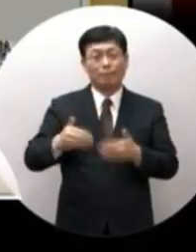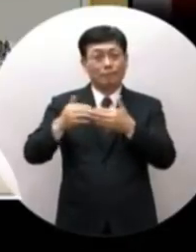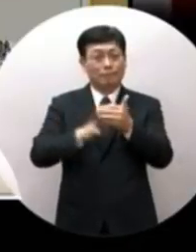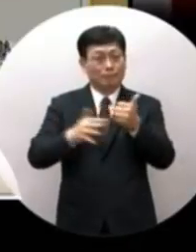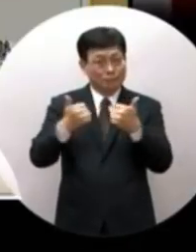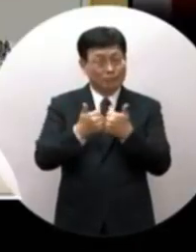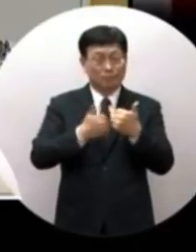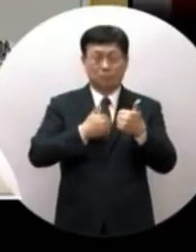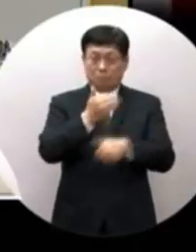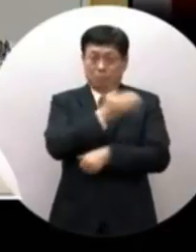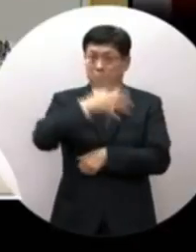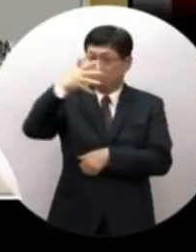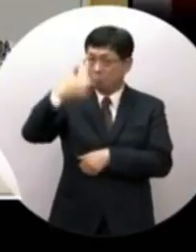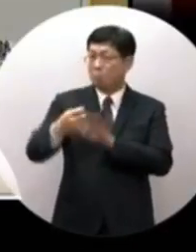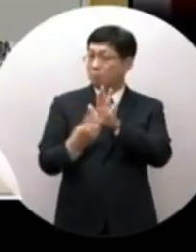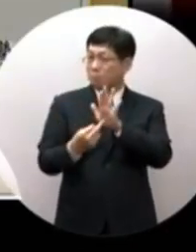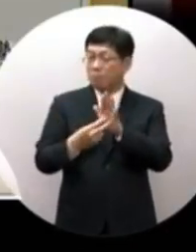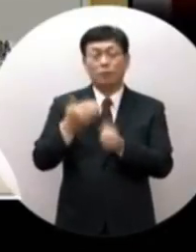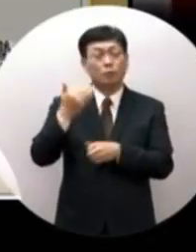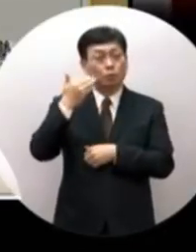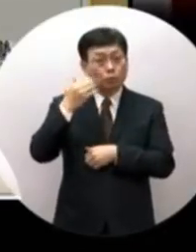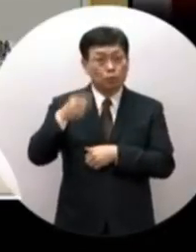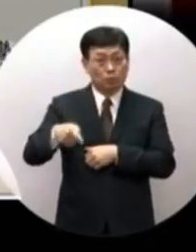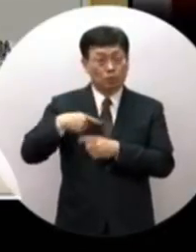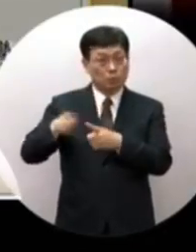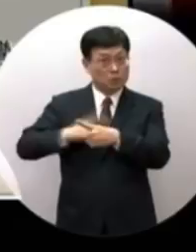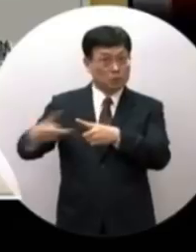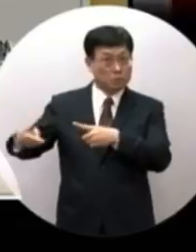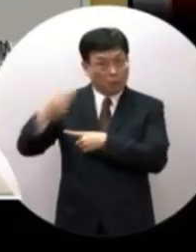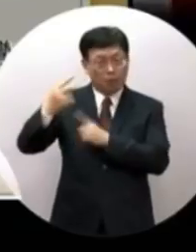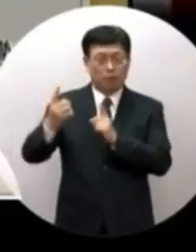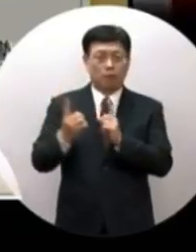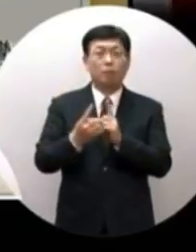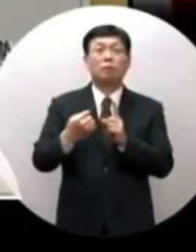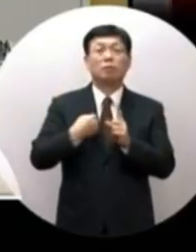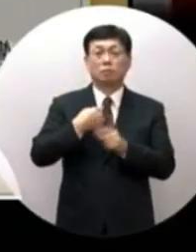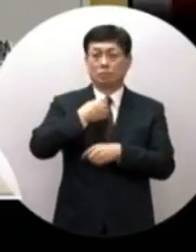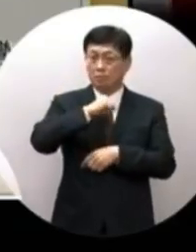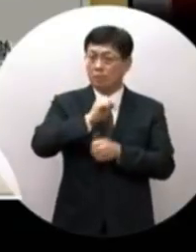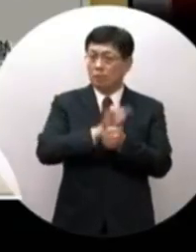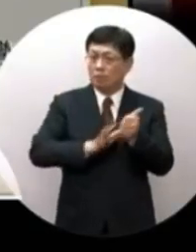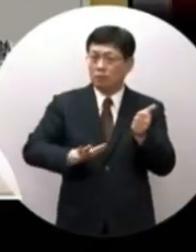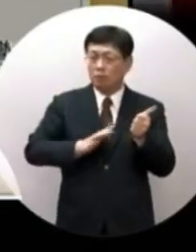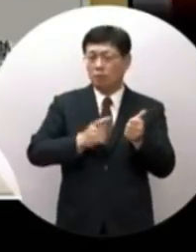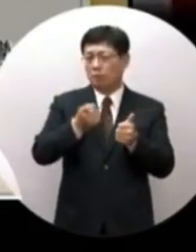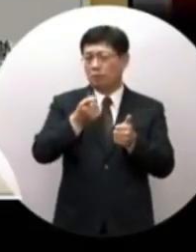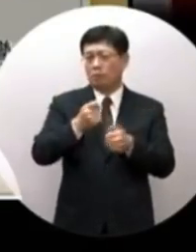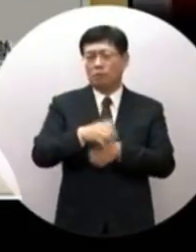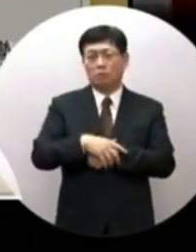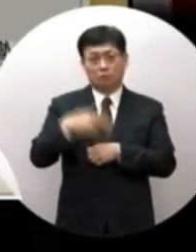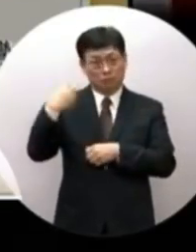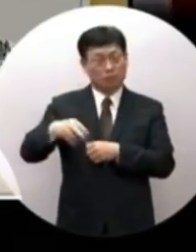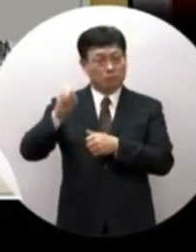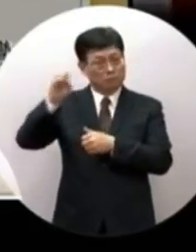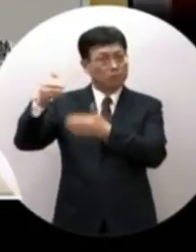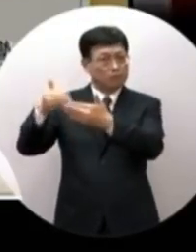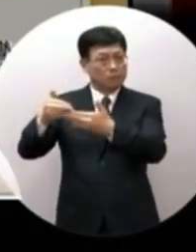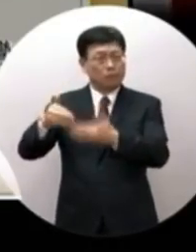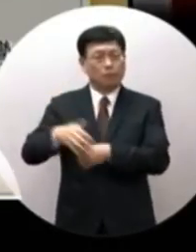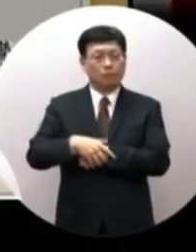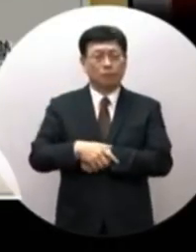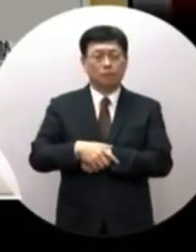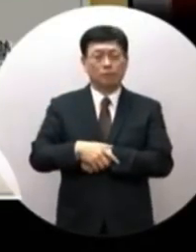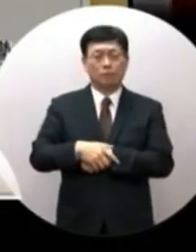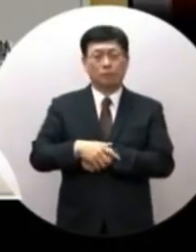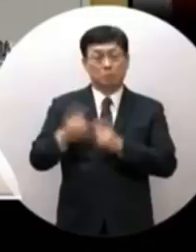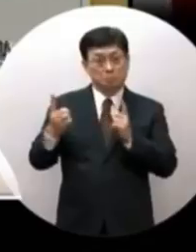委会陈主委他说，如一口话片面终止，对我国的影响较大，并向大陆喊话。不